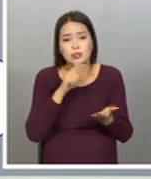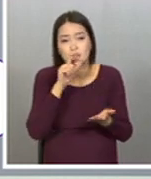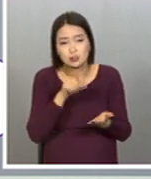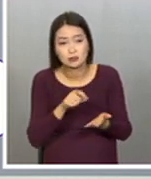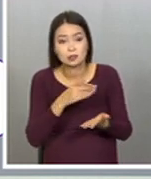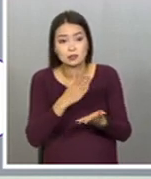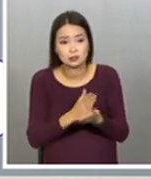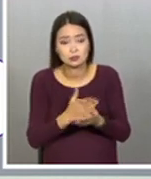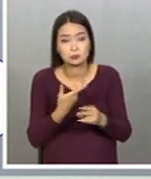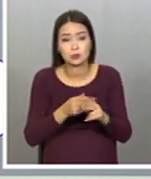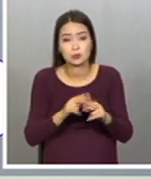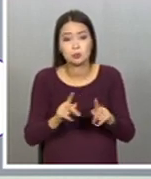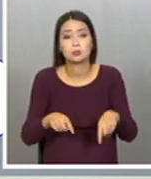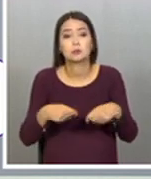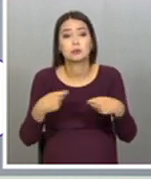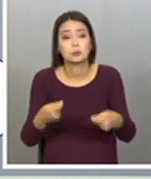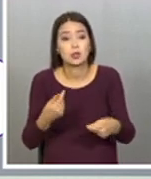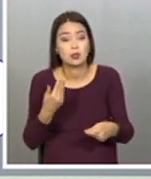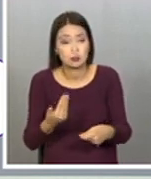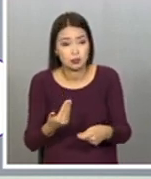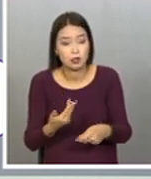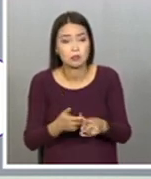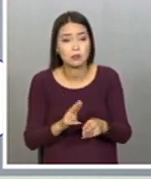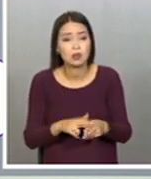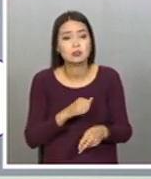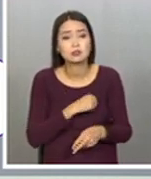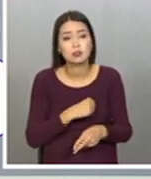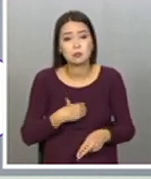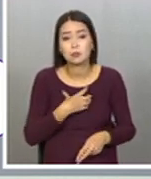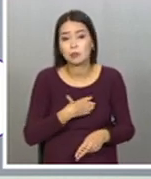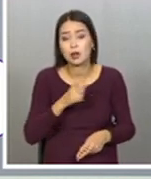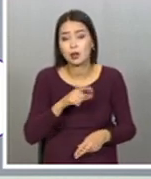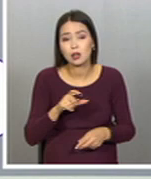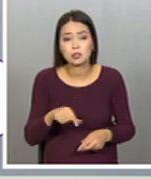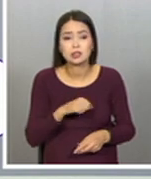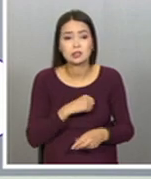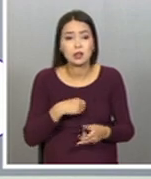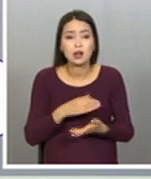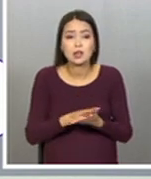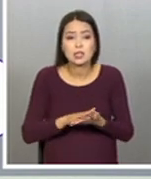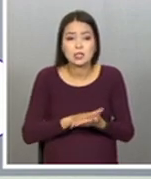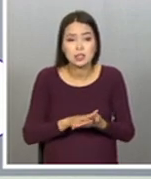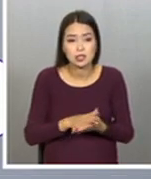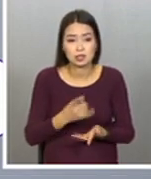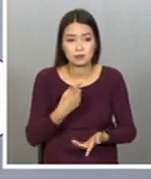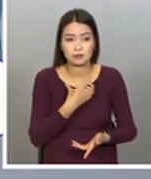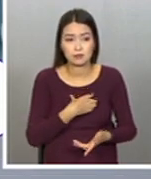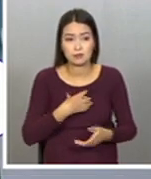өзін жеке басы гигиенасын сақтау арқылы қорғана алады.